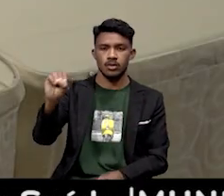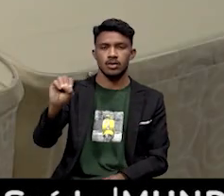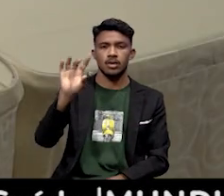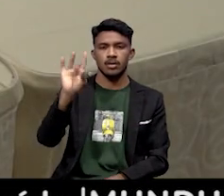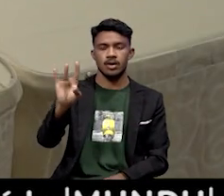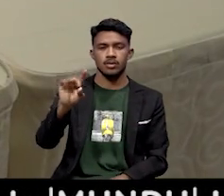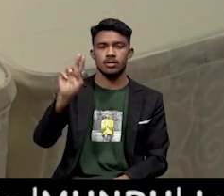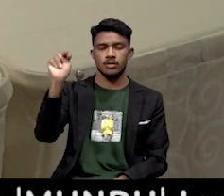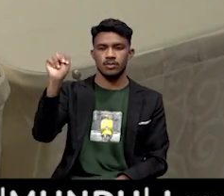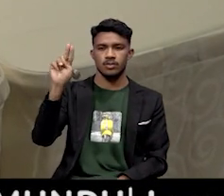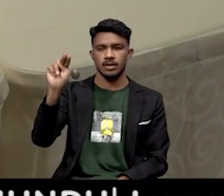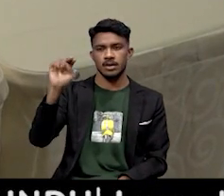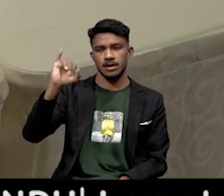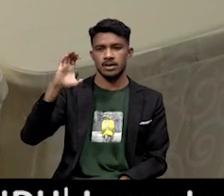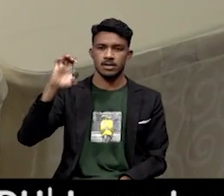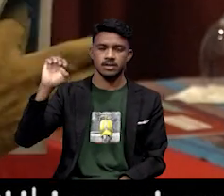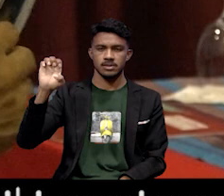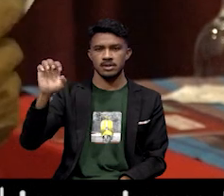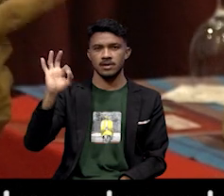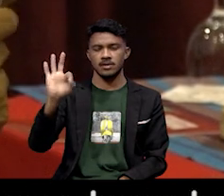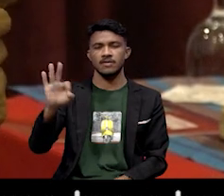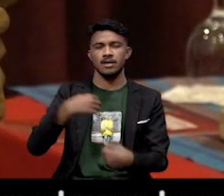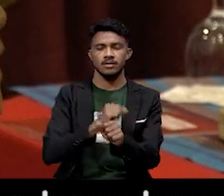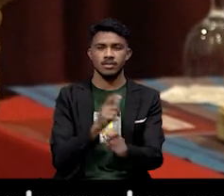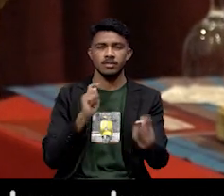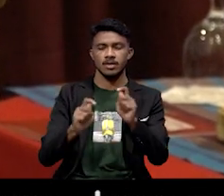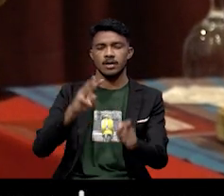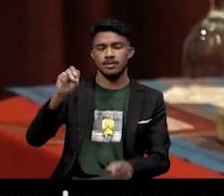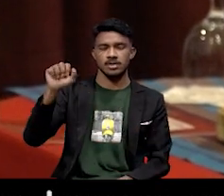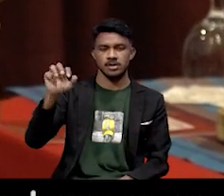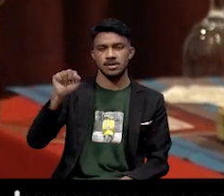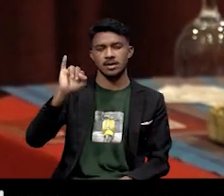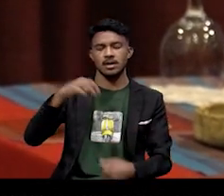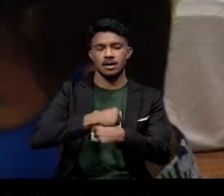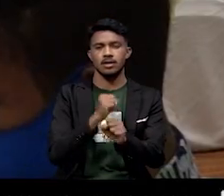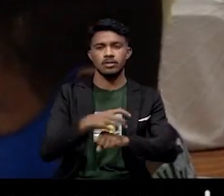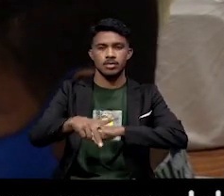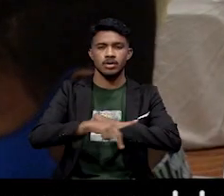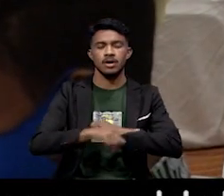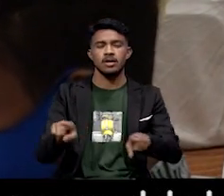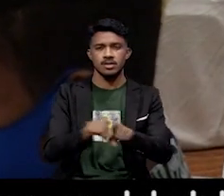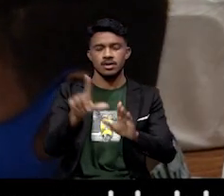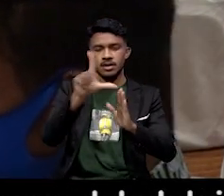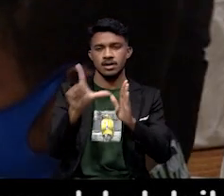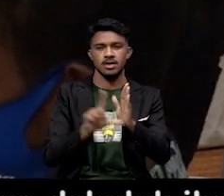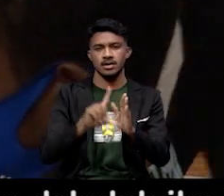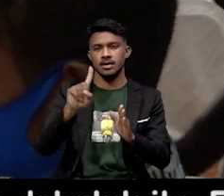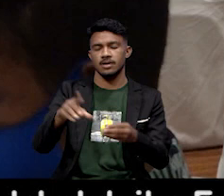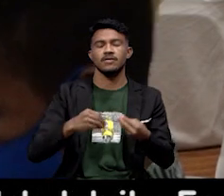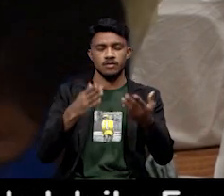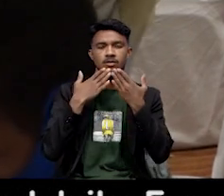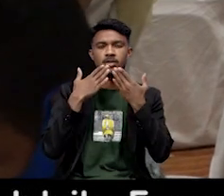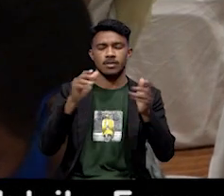UNICEF fornece apoio técnico ba MSSI ho di halo politika idane sai decreto lei ida no aprecia tamba